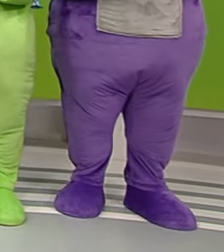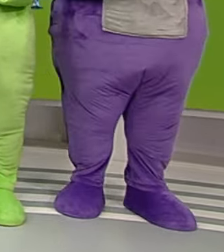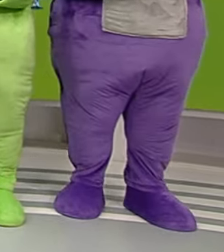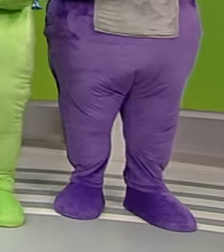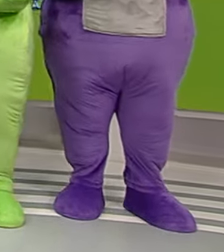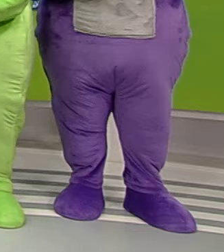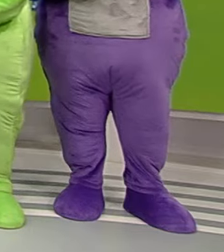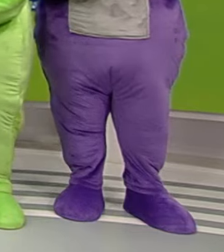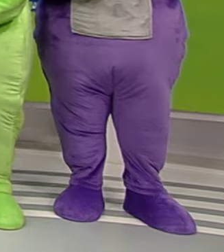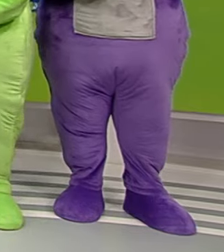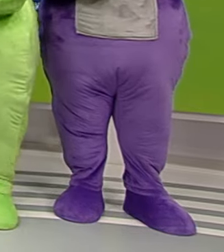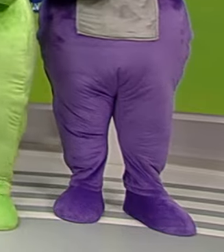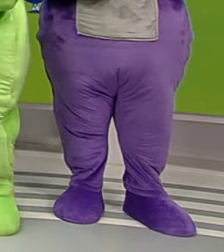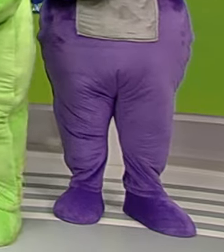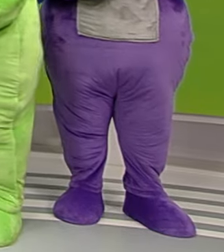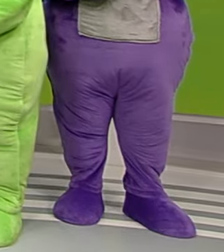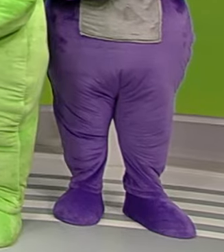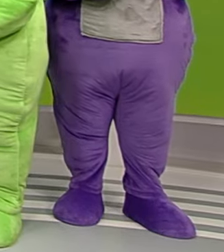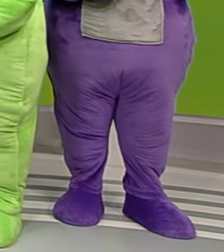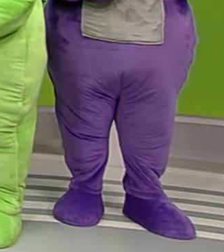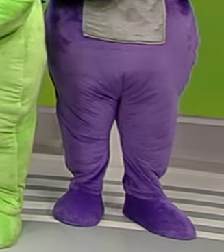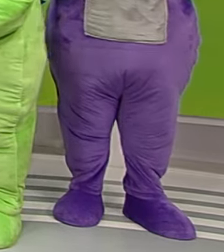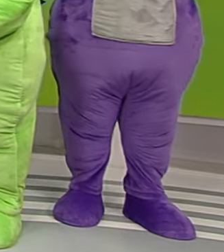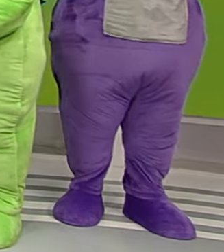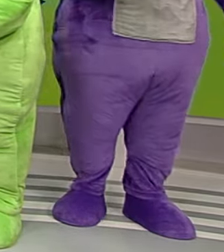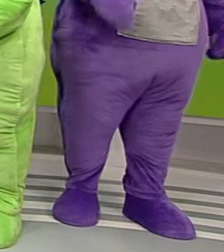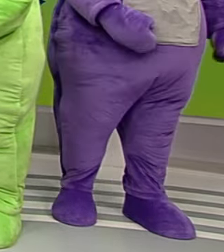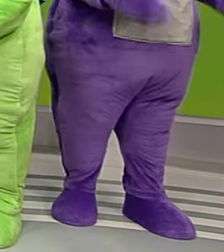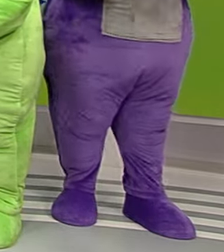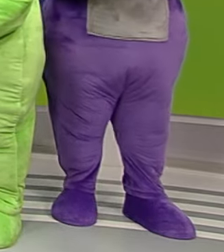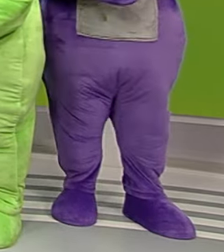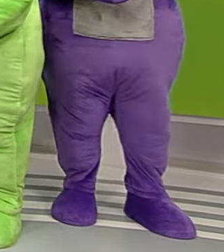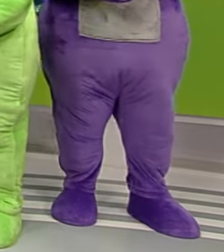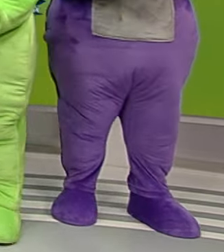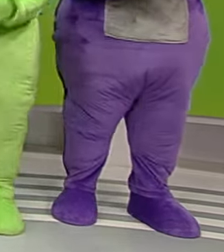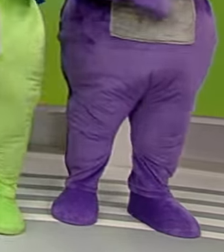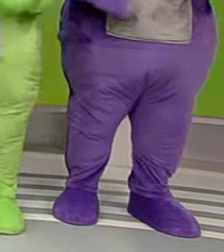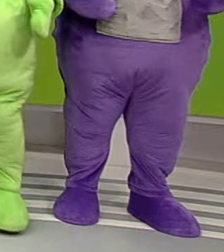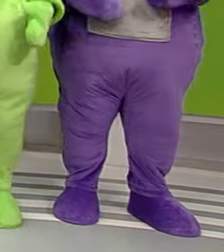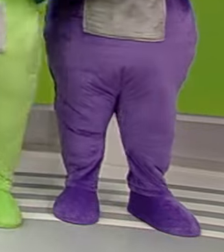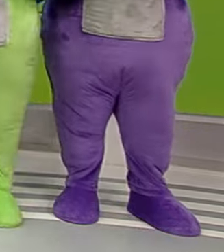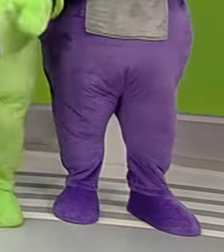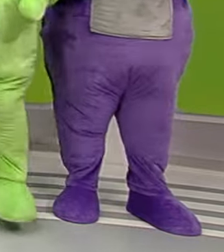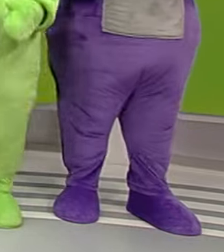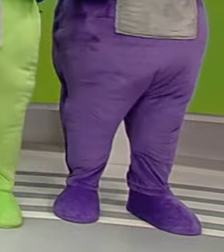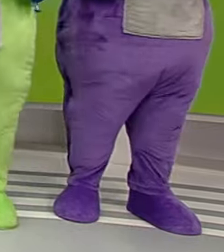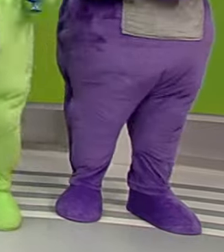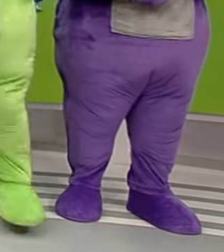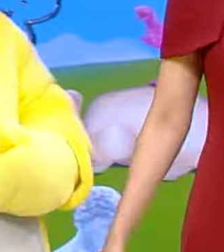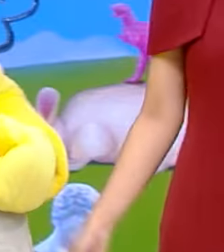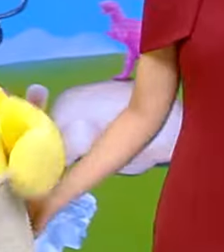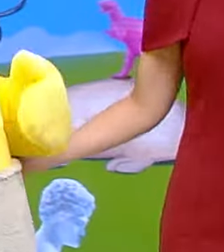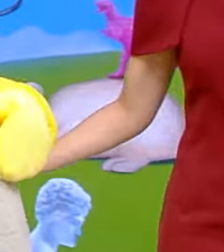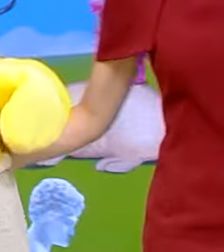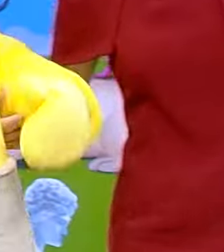1คำถามน้องๆทำไมถึงถูกรับเลือกให้มาร่วมเดินพาดด้วยครับทำไมถึงมาเป็นตัวแทนด้วยต้องต้องฟรีฮักด้วยเพราะอะไรครับผม